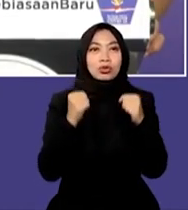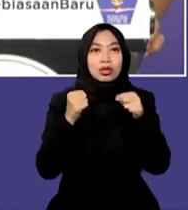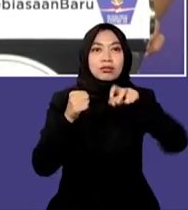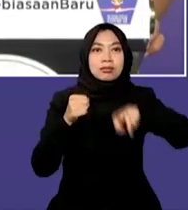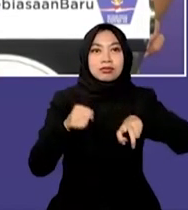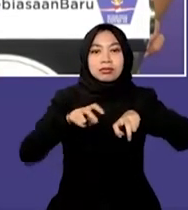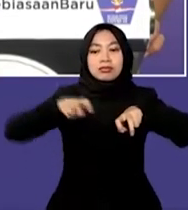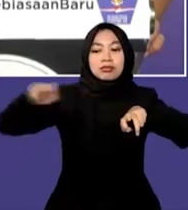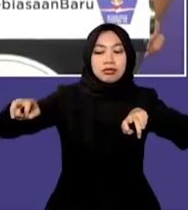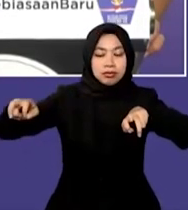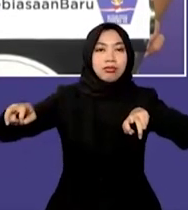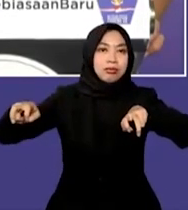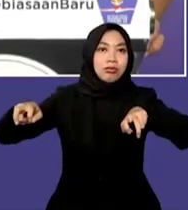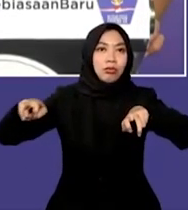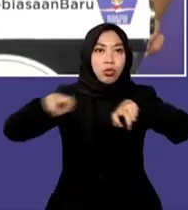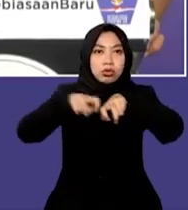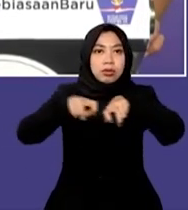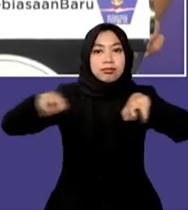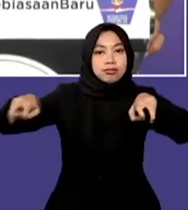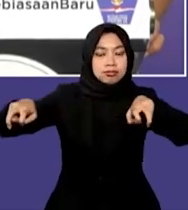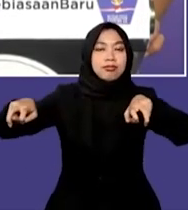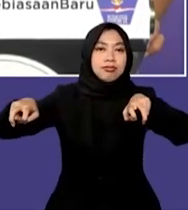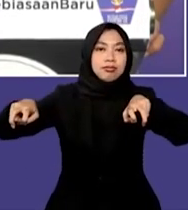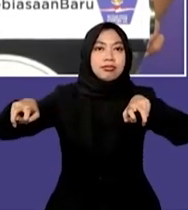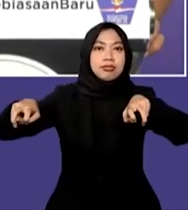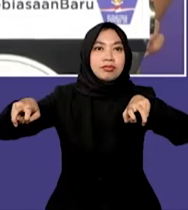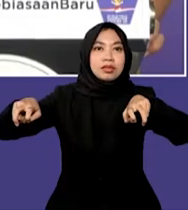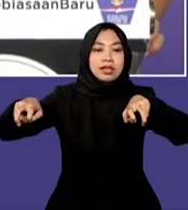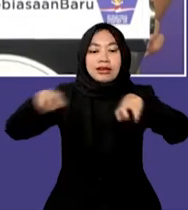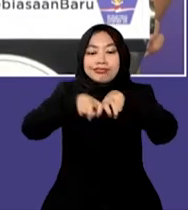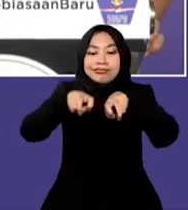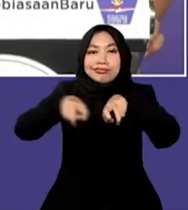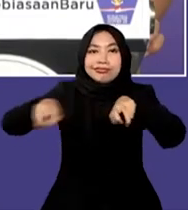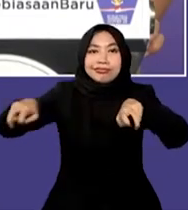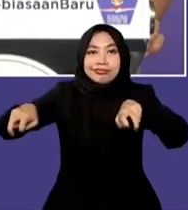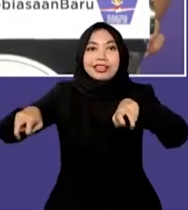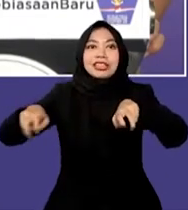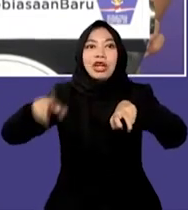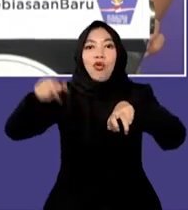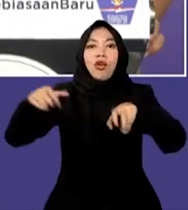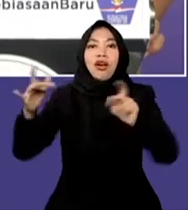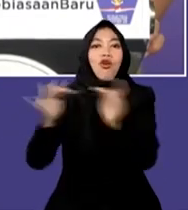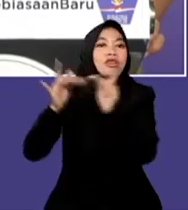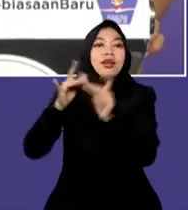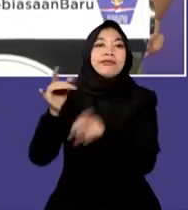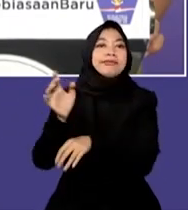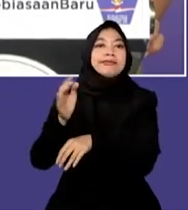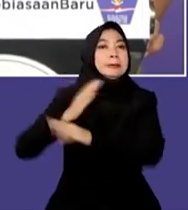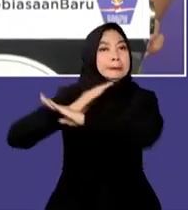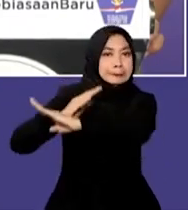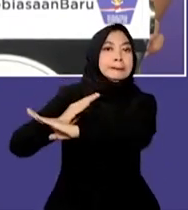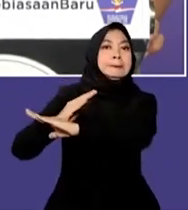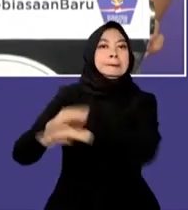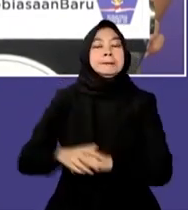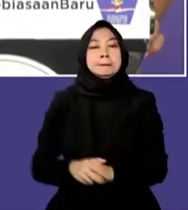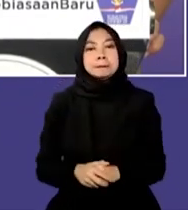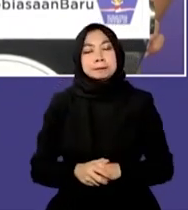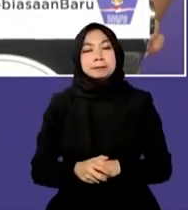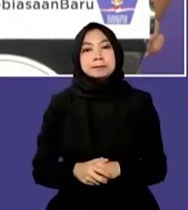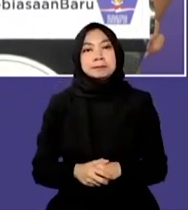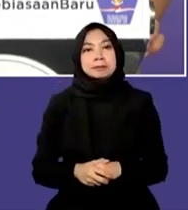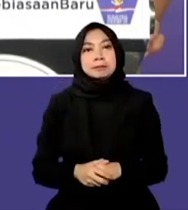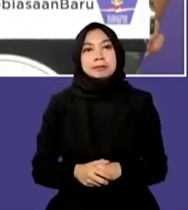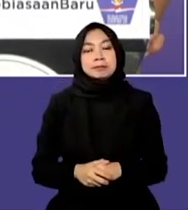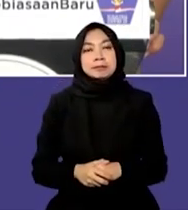juga dilakukan dengan baik sehingga berjarak sehingga tidak terjadi kontak antara pengunjung begitu